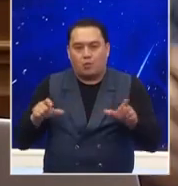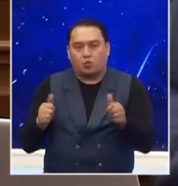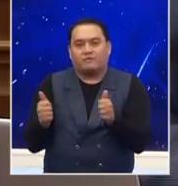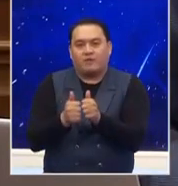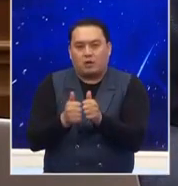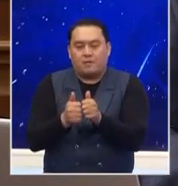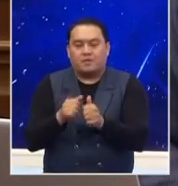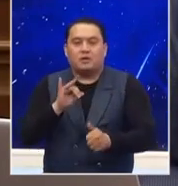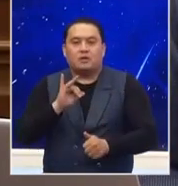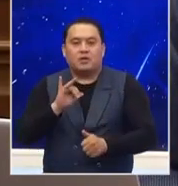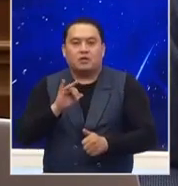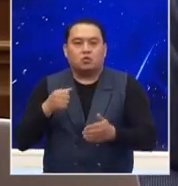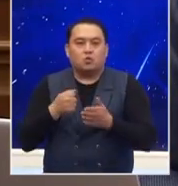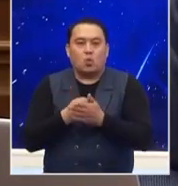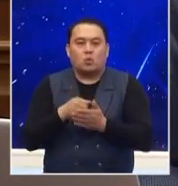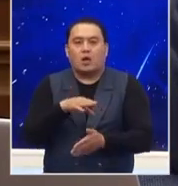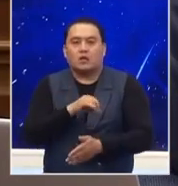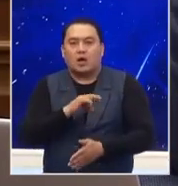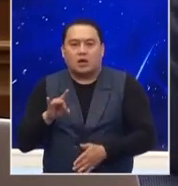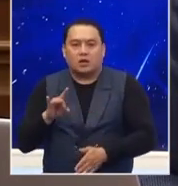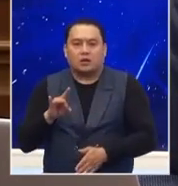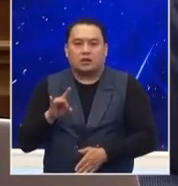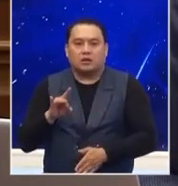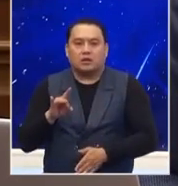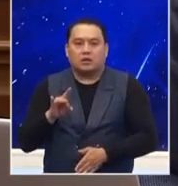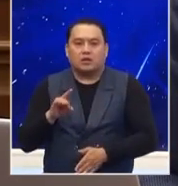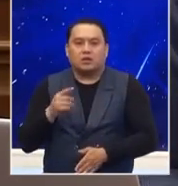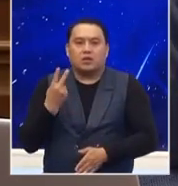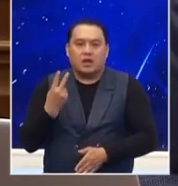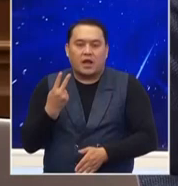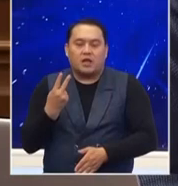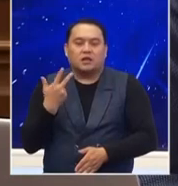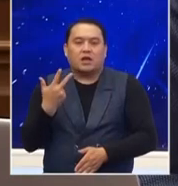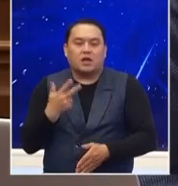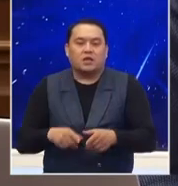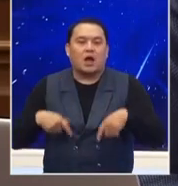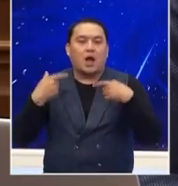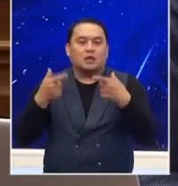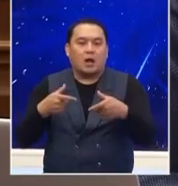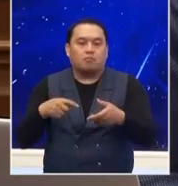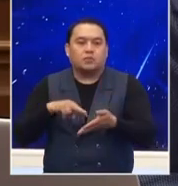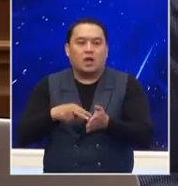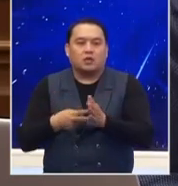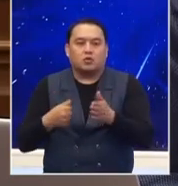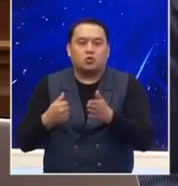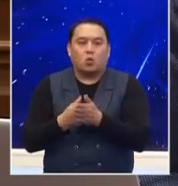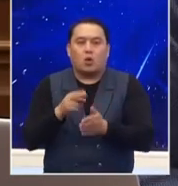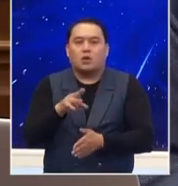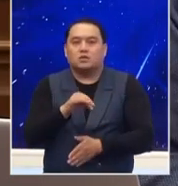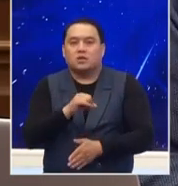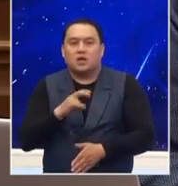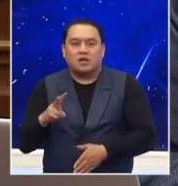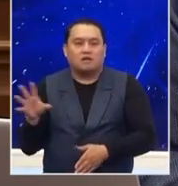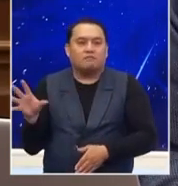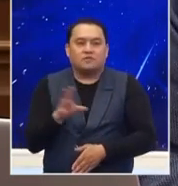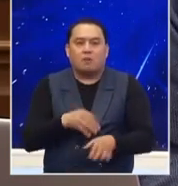этап до Талгар. Третий этап мы планировали до Каскелен, потому что все